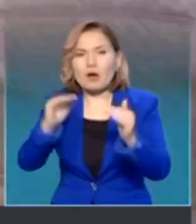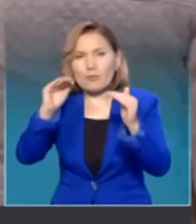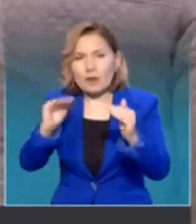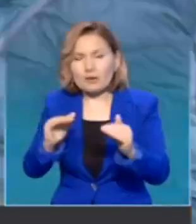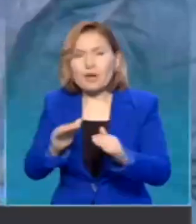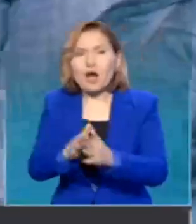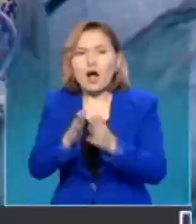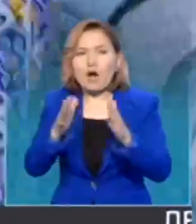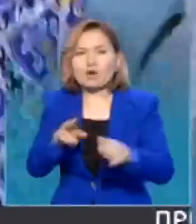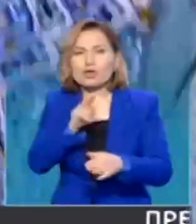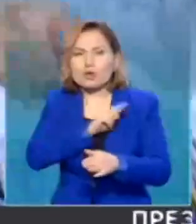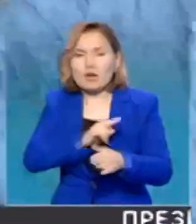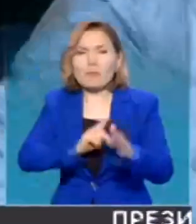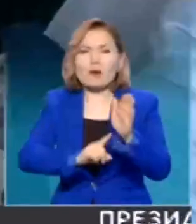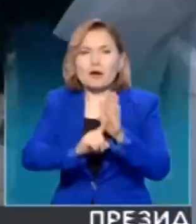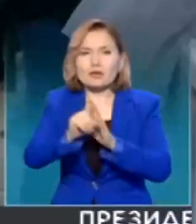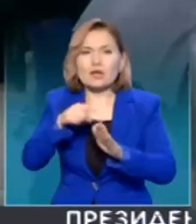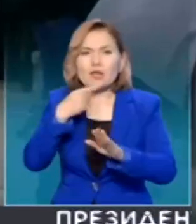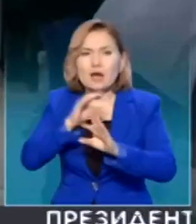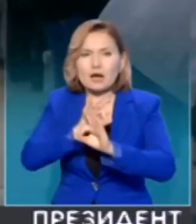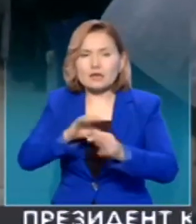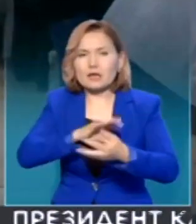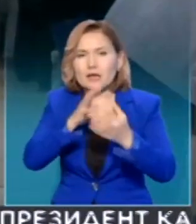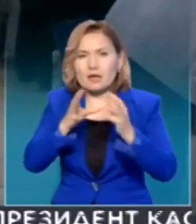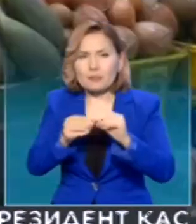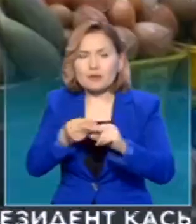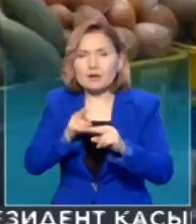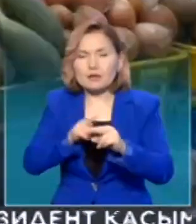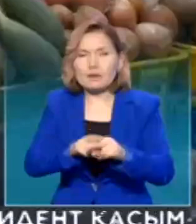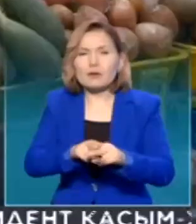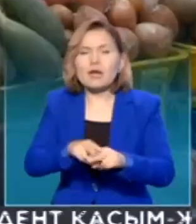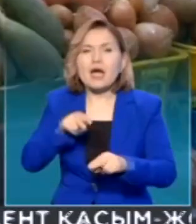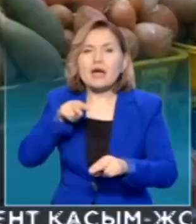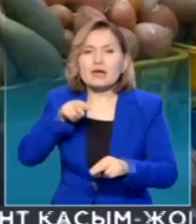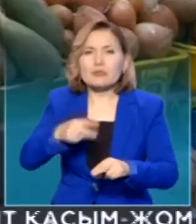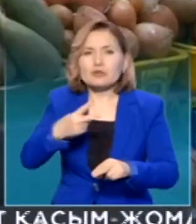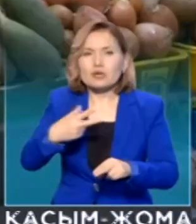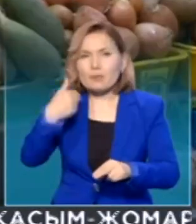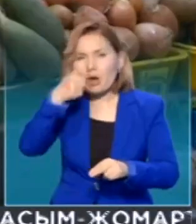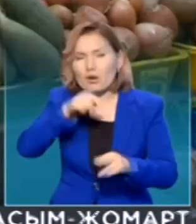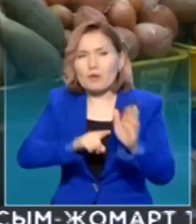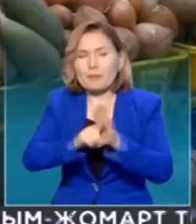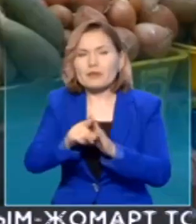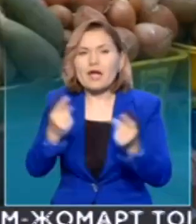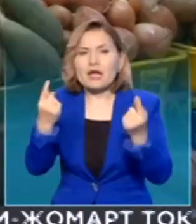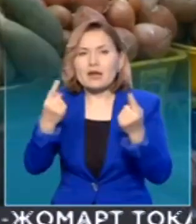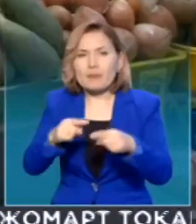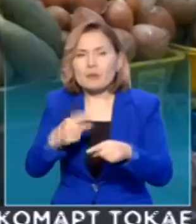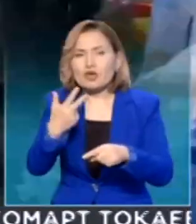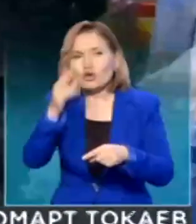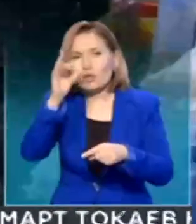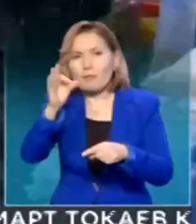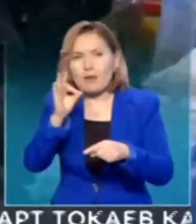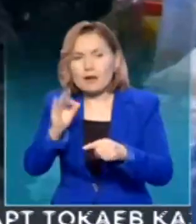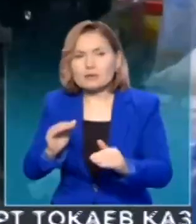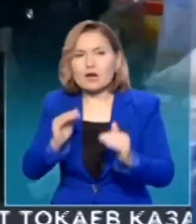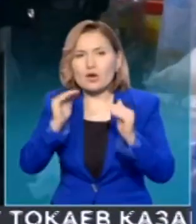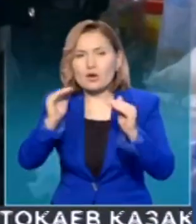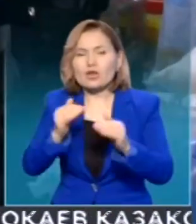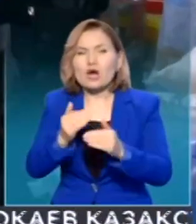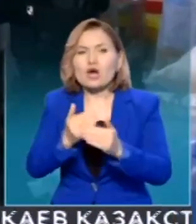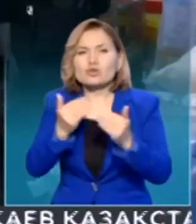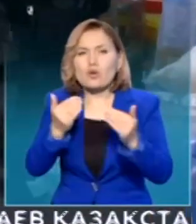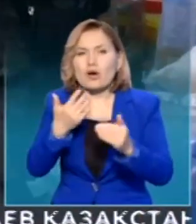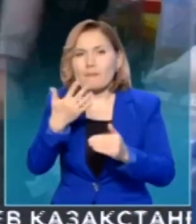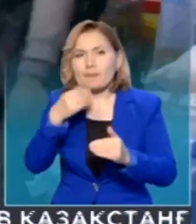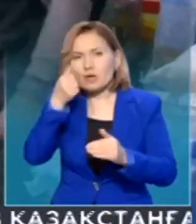тұрақтандыру үшін ауқымды жұмыстар басталып кеткенін айтты. Нәтижесінде жыл басынан бері инфляция небәрі 3,5%-ға өскен. Айтуларынша бұл соңғы